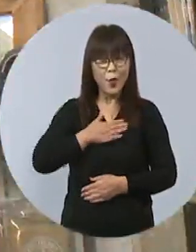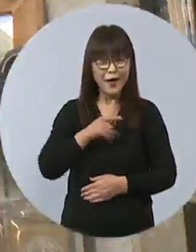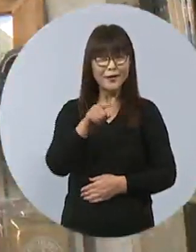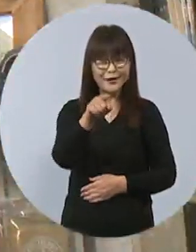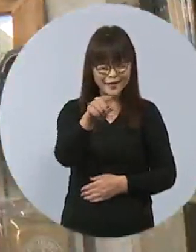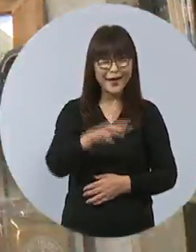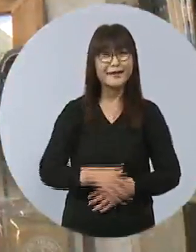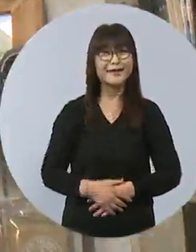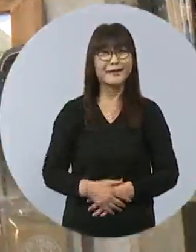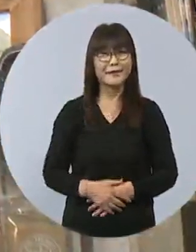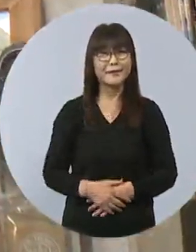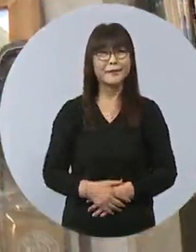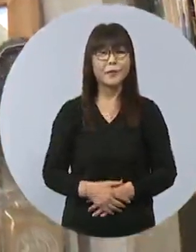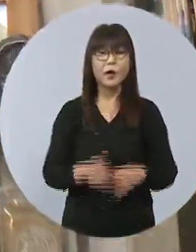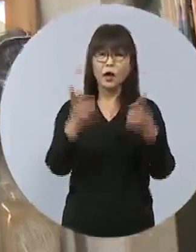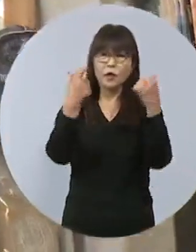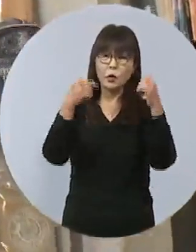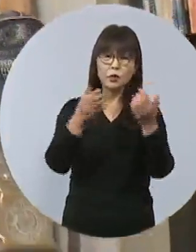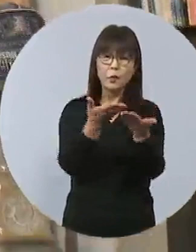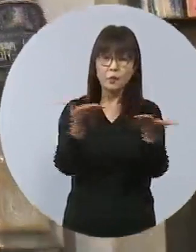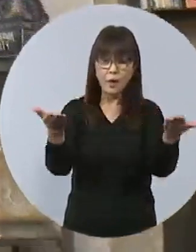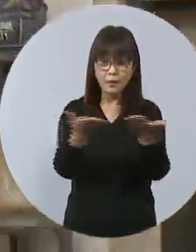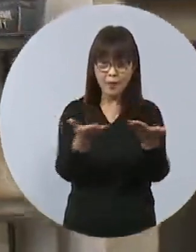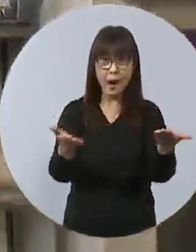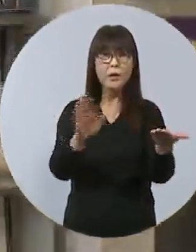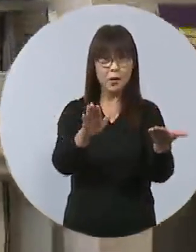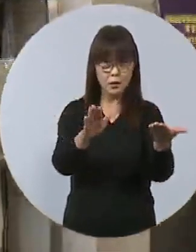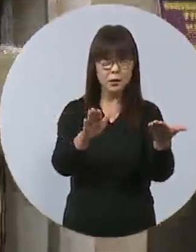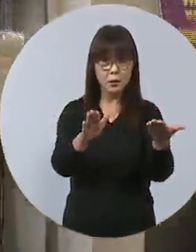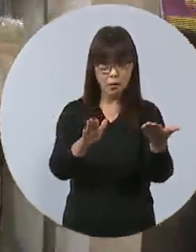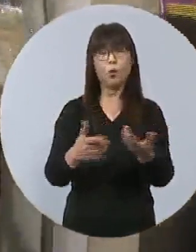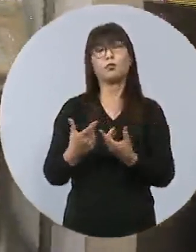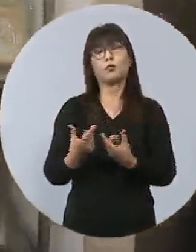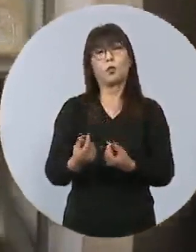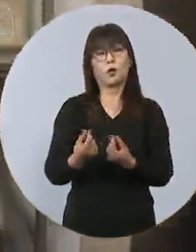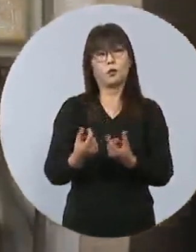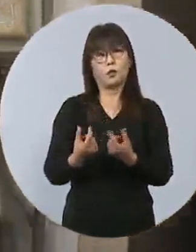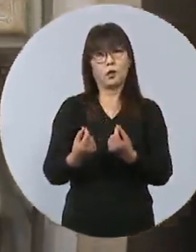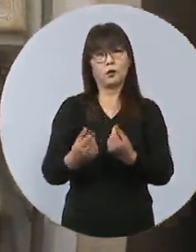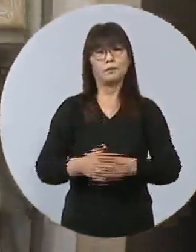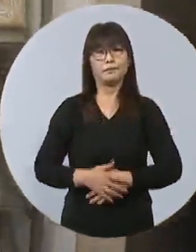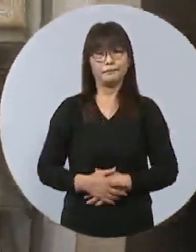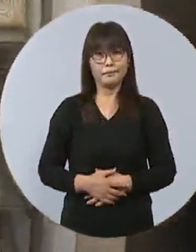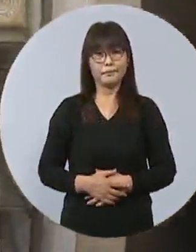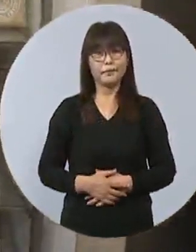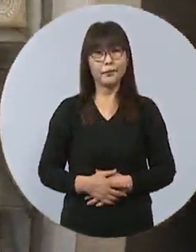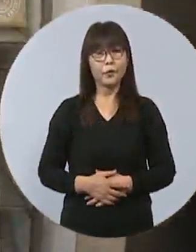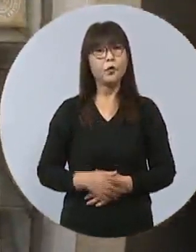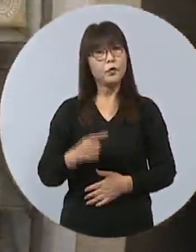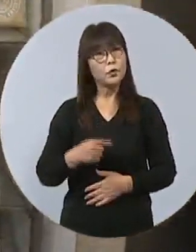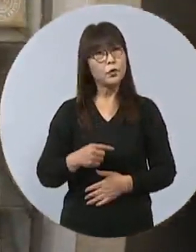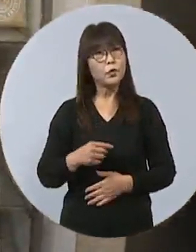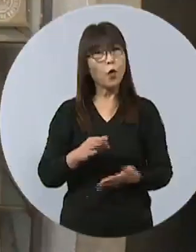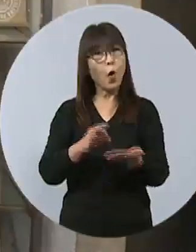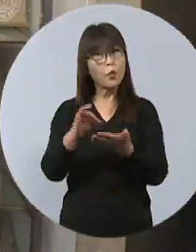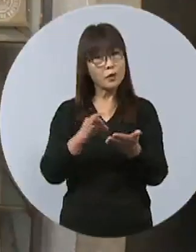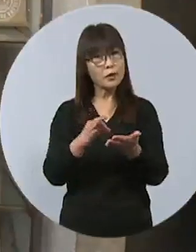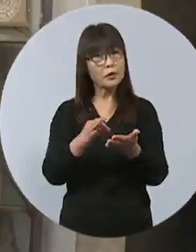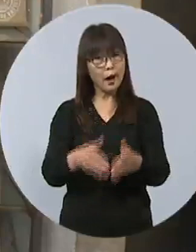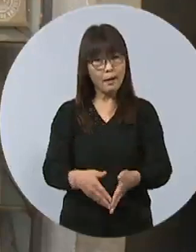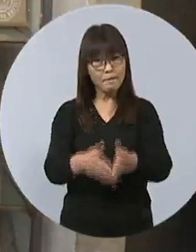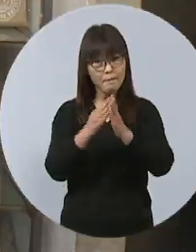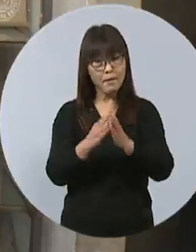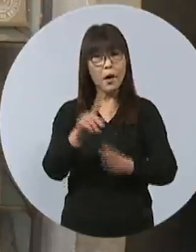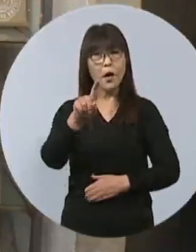ども、 はい、 常にここにこういった商品置いてある。 藤沢シティはそうですね、もともとうちのお店が今19年目